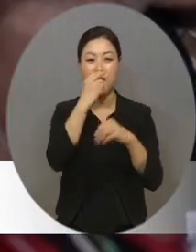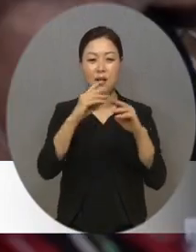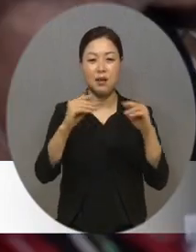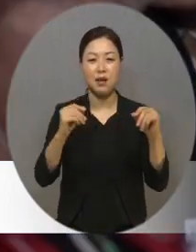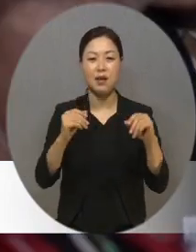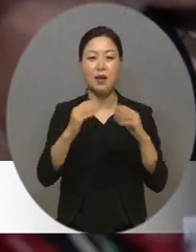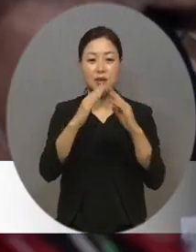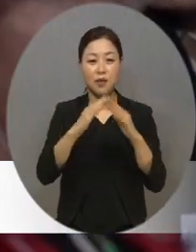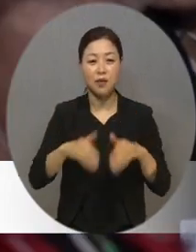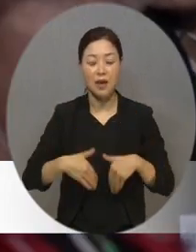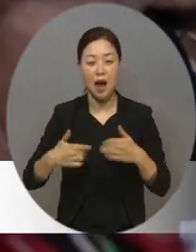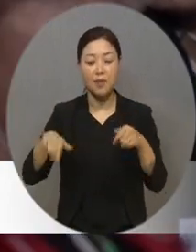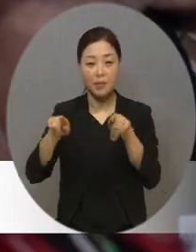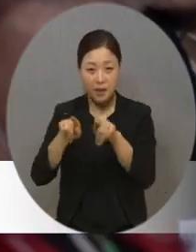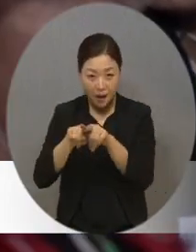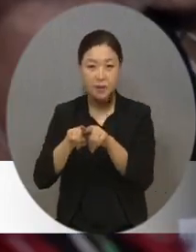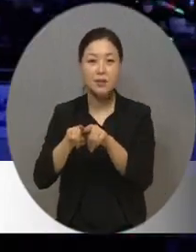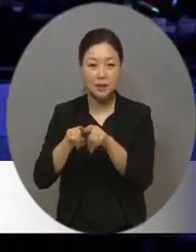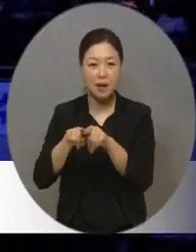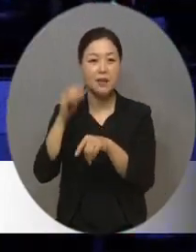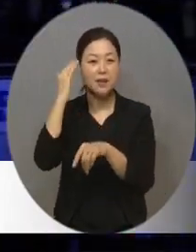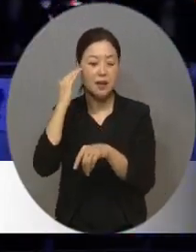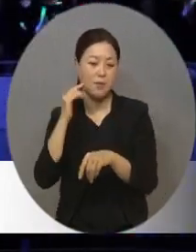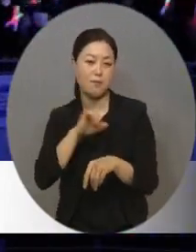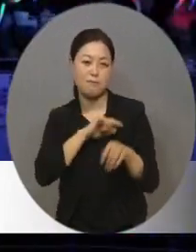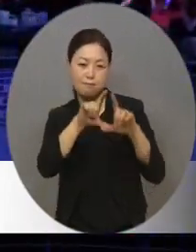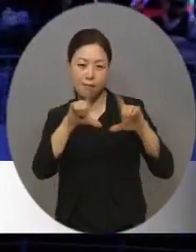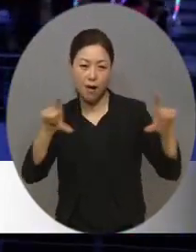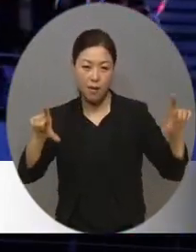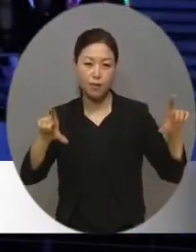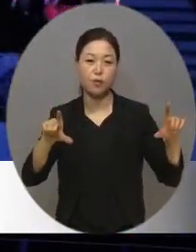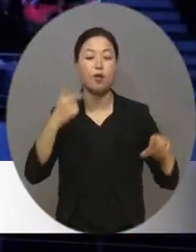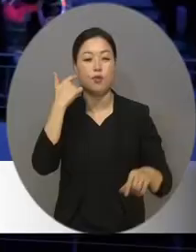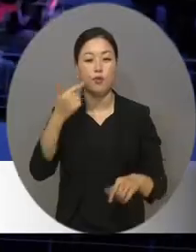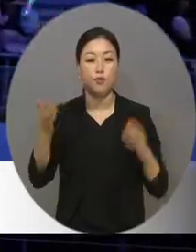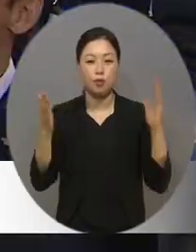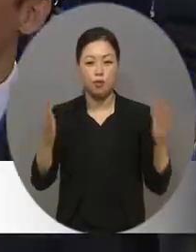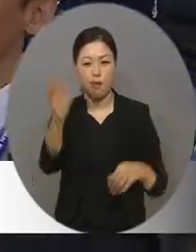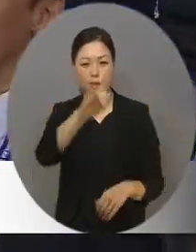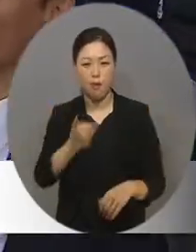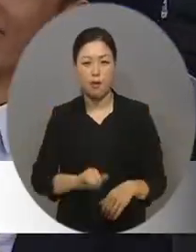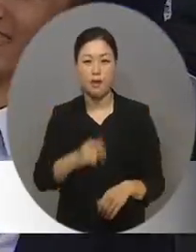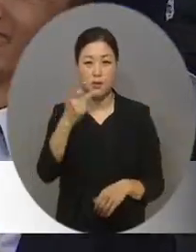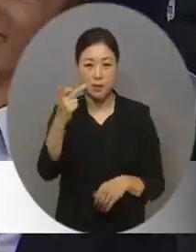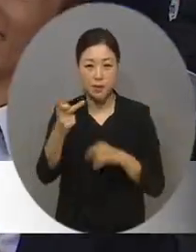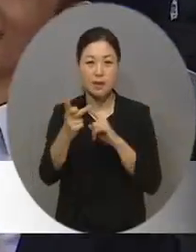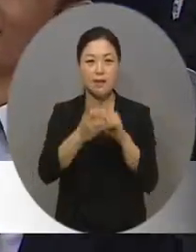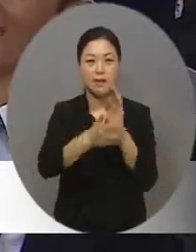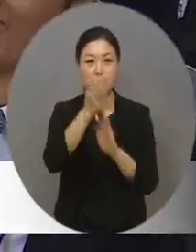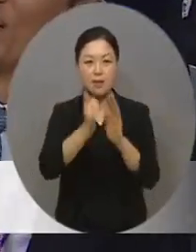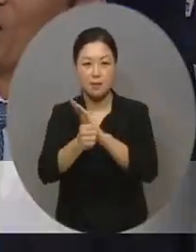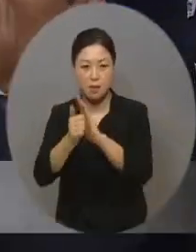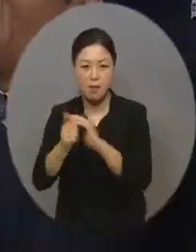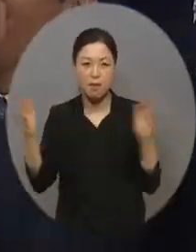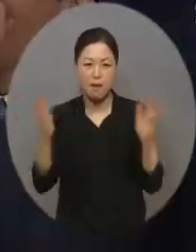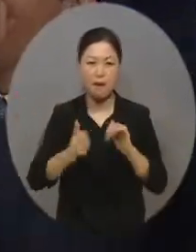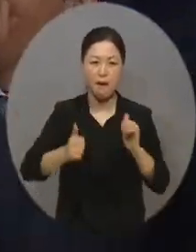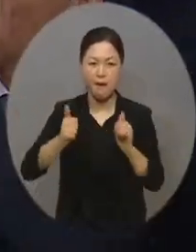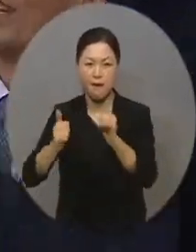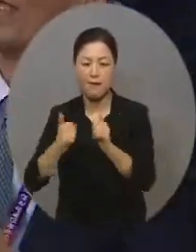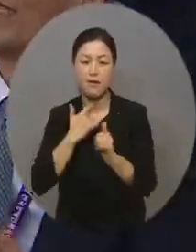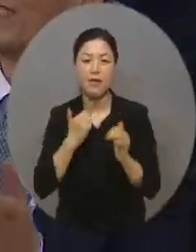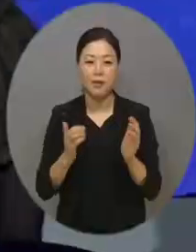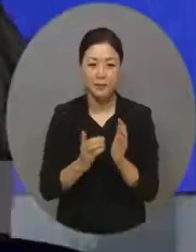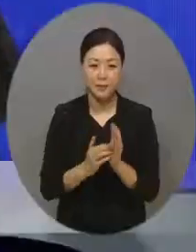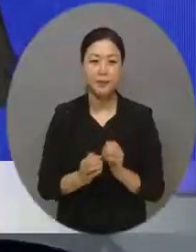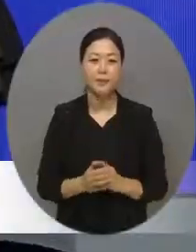날자 대한민국을 슬로건으로 6일간 전국 17개 시도 대표 선수단들의 열띤 경쟁이 펼쳐졌습니다.